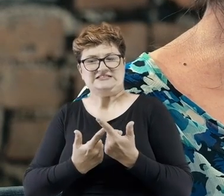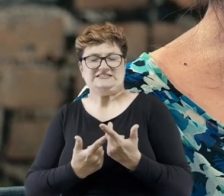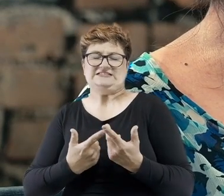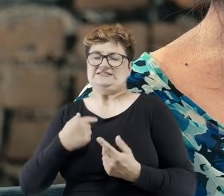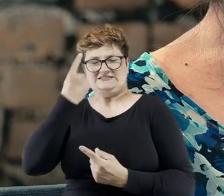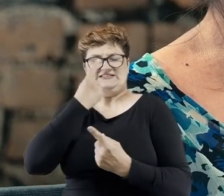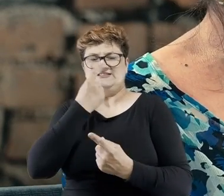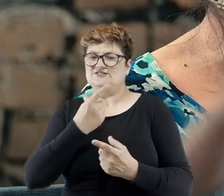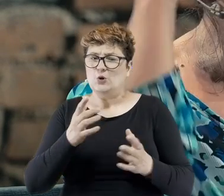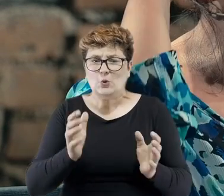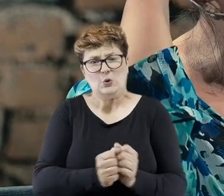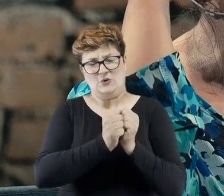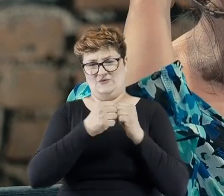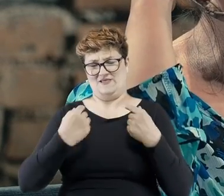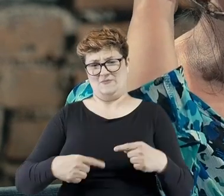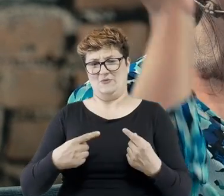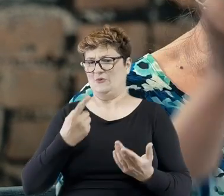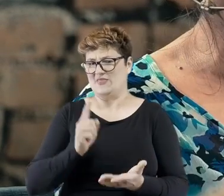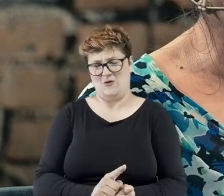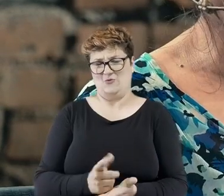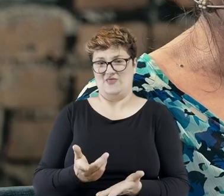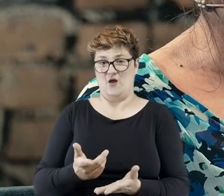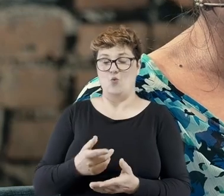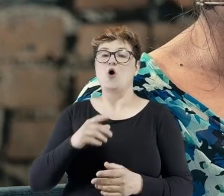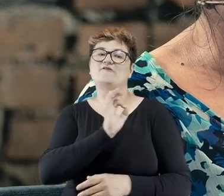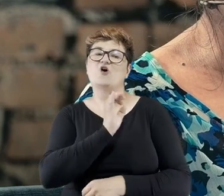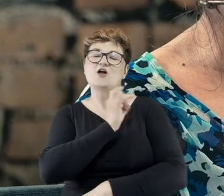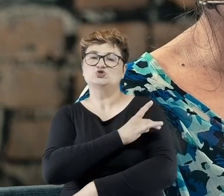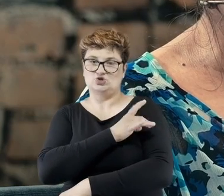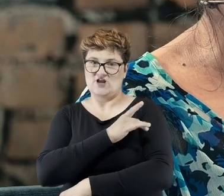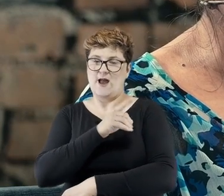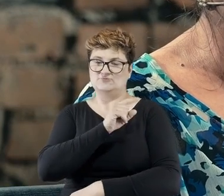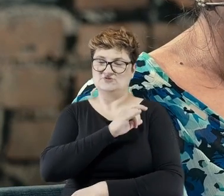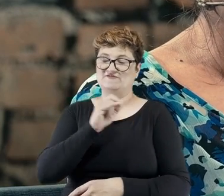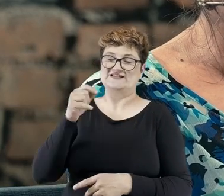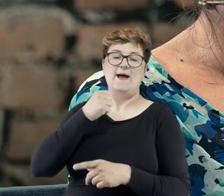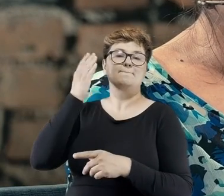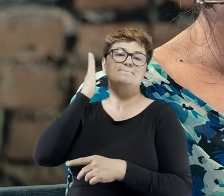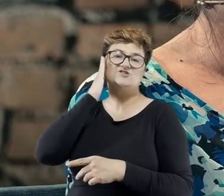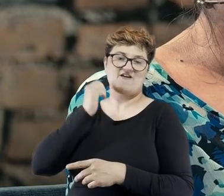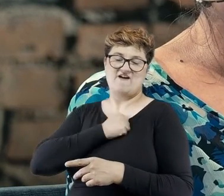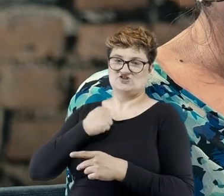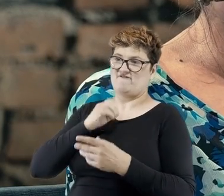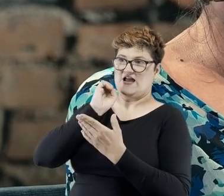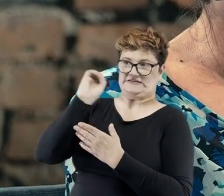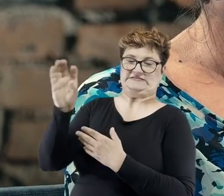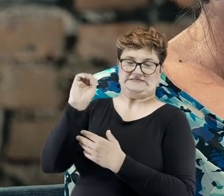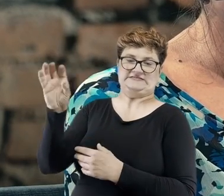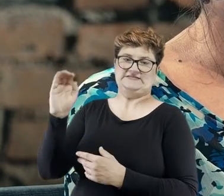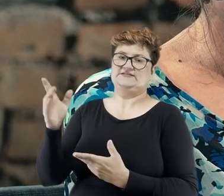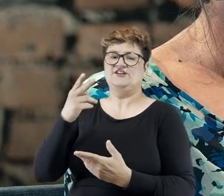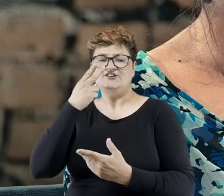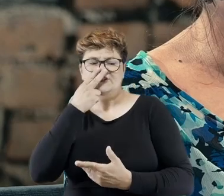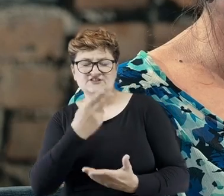Stanisławę ocalić. Ona korespondowała też z ciotką Przybyszewskiej, która mieszkała w Warszawie i pisała do niej z taką bezradnością,